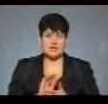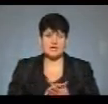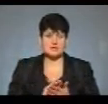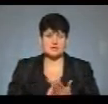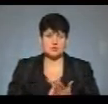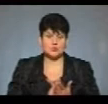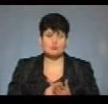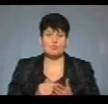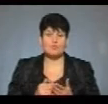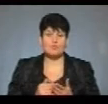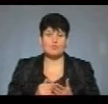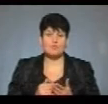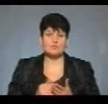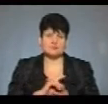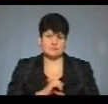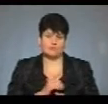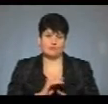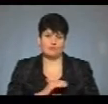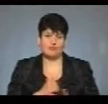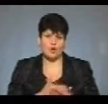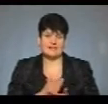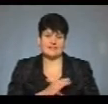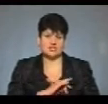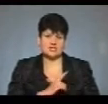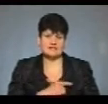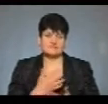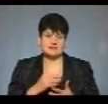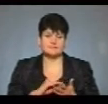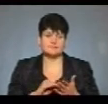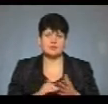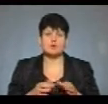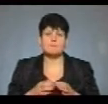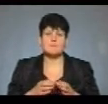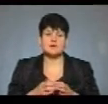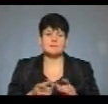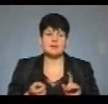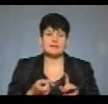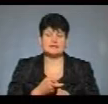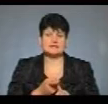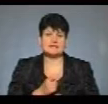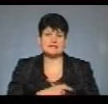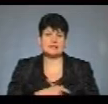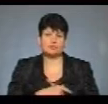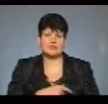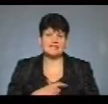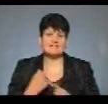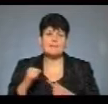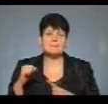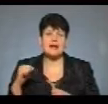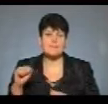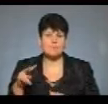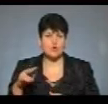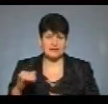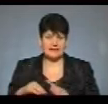політичних, одна з політичних сил, прес-служба вже оприлюднила щодо партійної приналежності депутатів, які перемогли